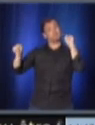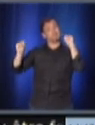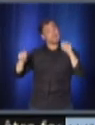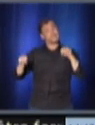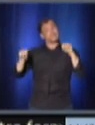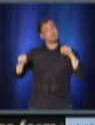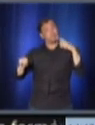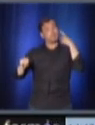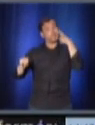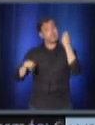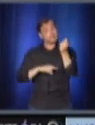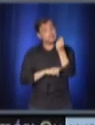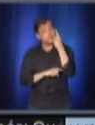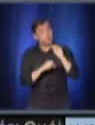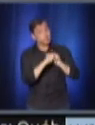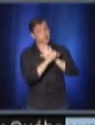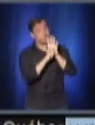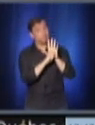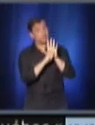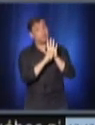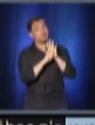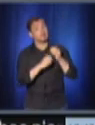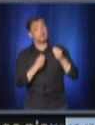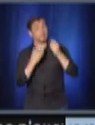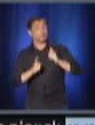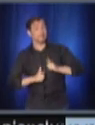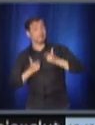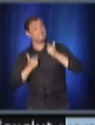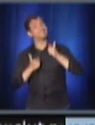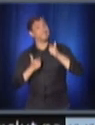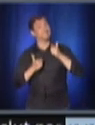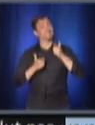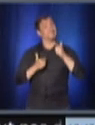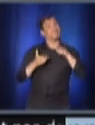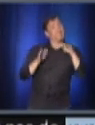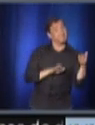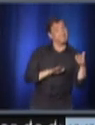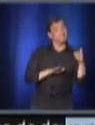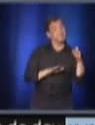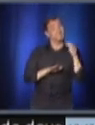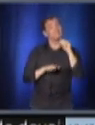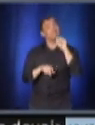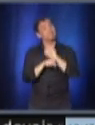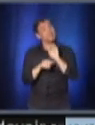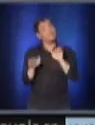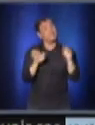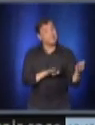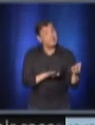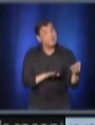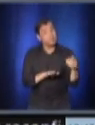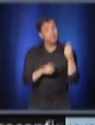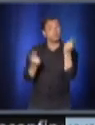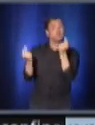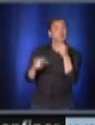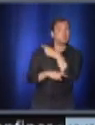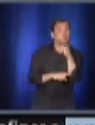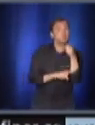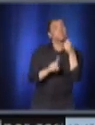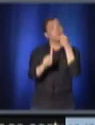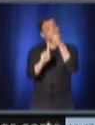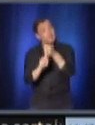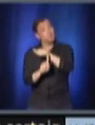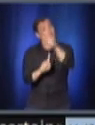Car il est question de vie et de mort. Comprenez-le bien. Et la façon que vous faites, vous avez un impact sur d'autres vies, pas